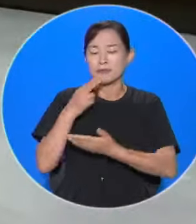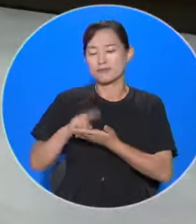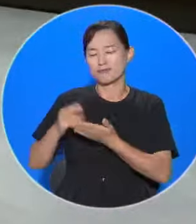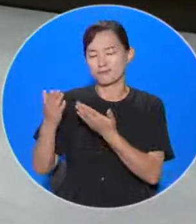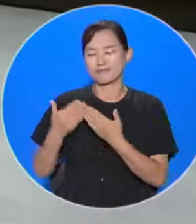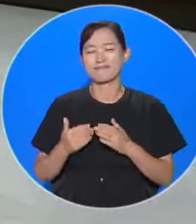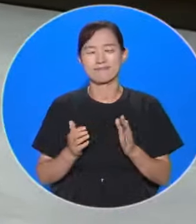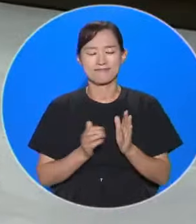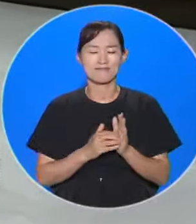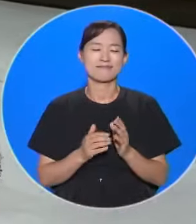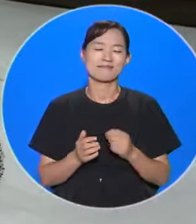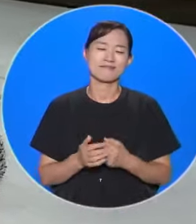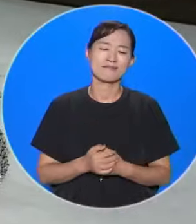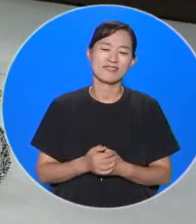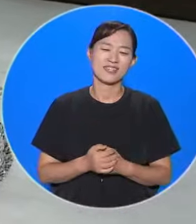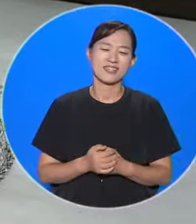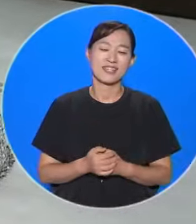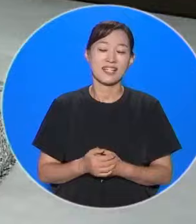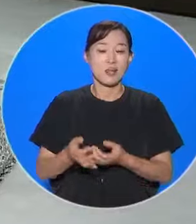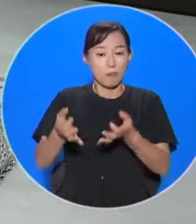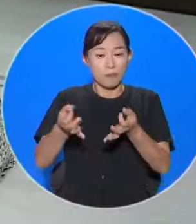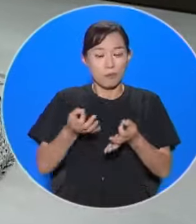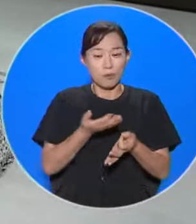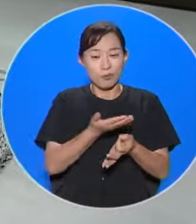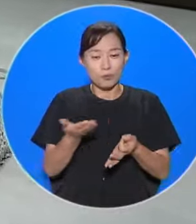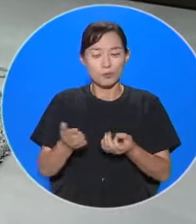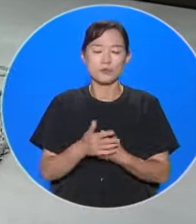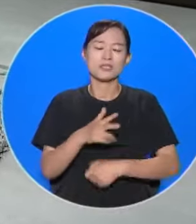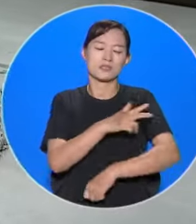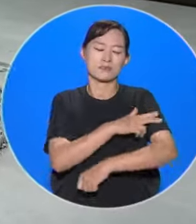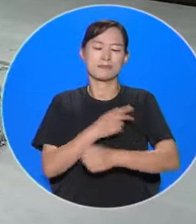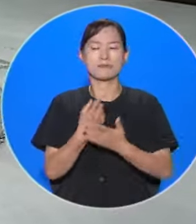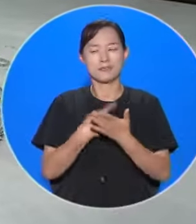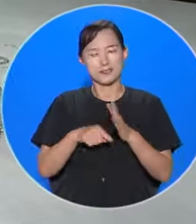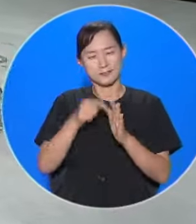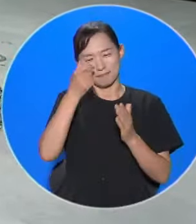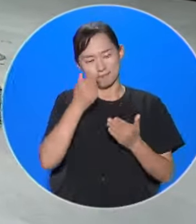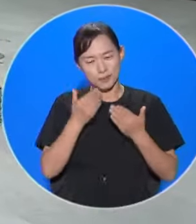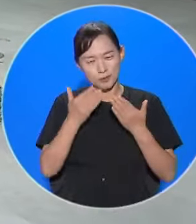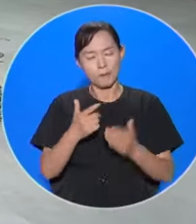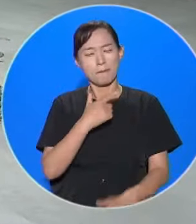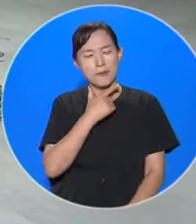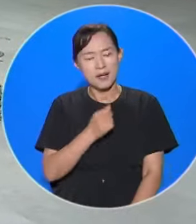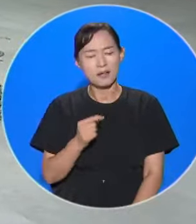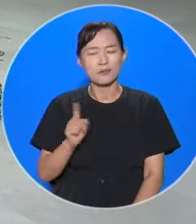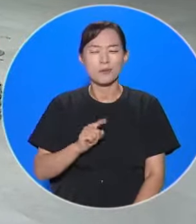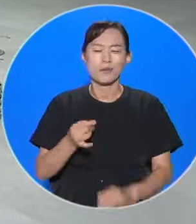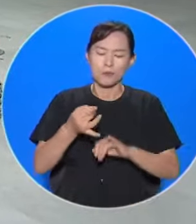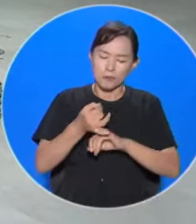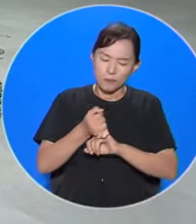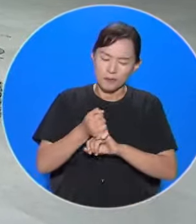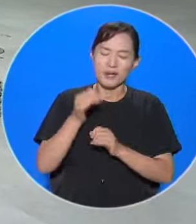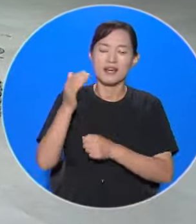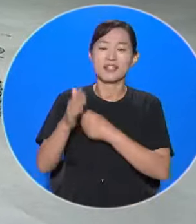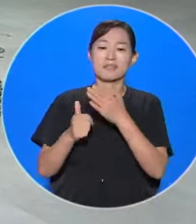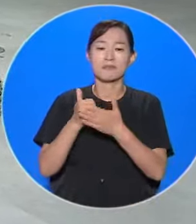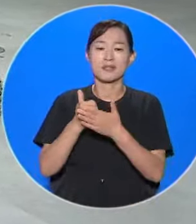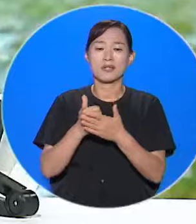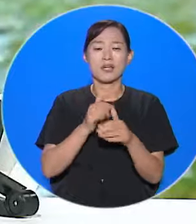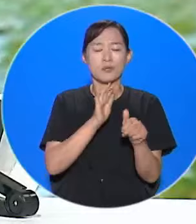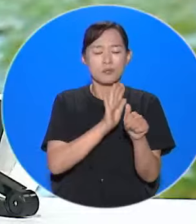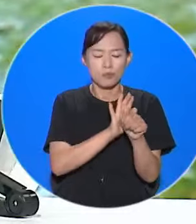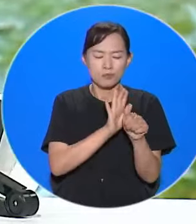사연을 보내주셨습니다. 네, 우리 시청자 여러분, 우리 집사님 위해서 기도해 주시고 바라기는 꼭 하나님께서 도움의